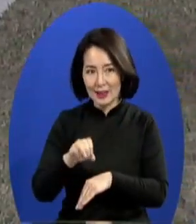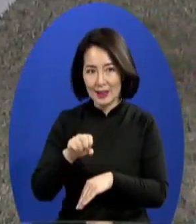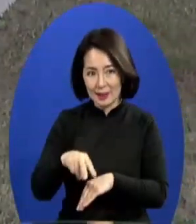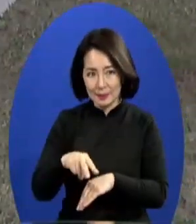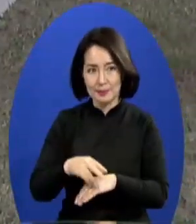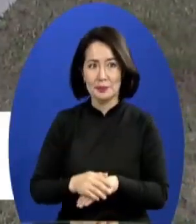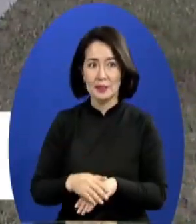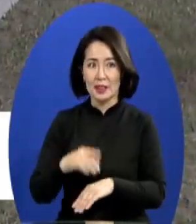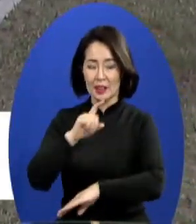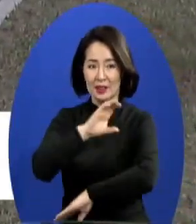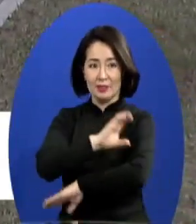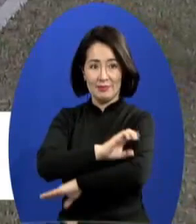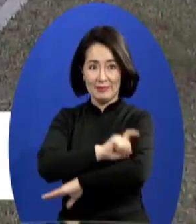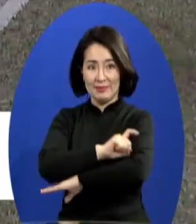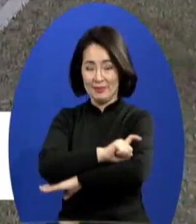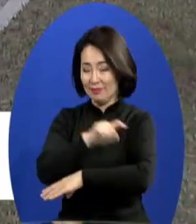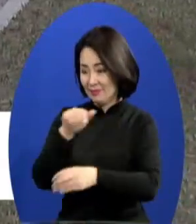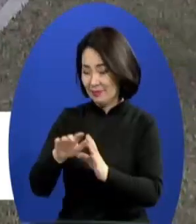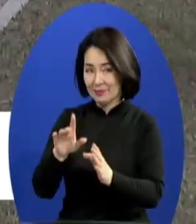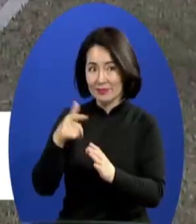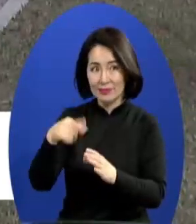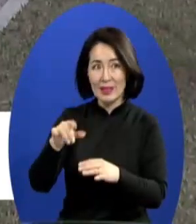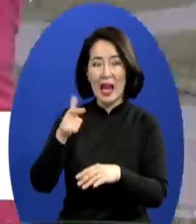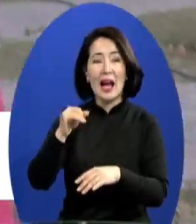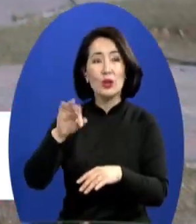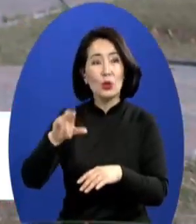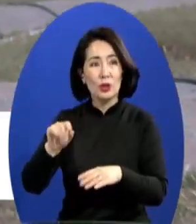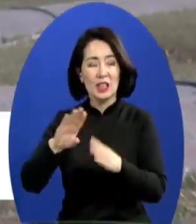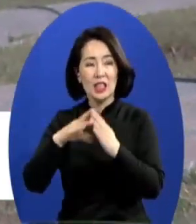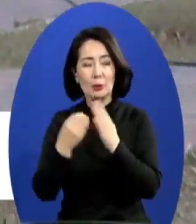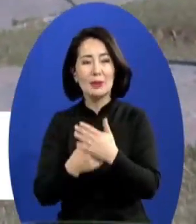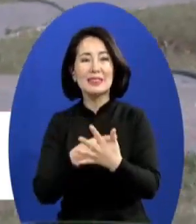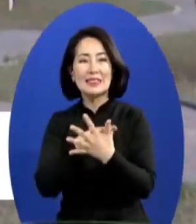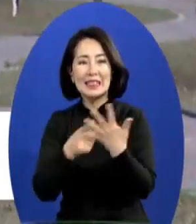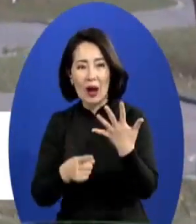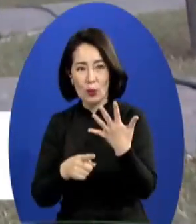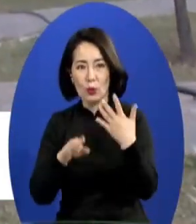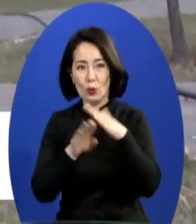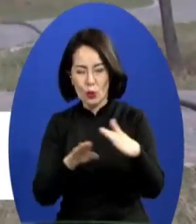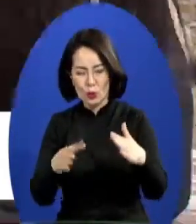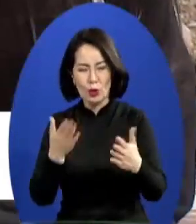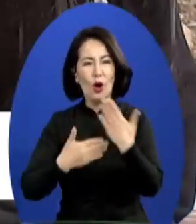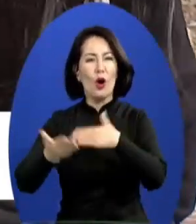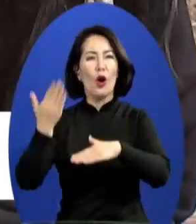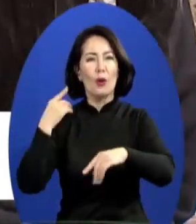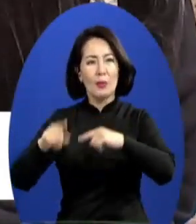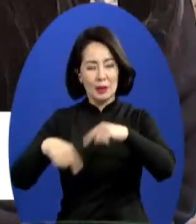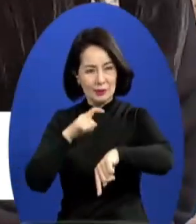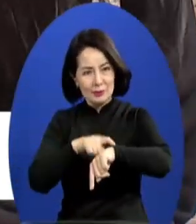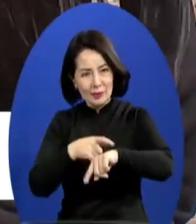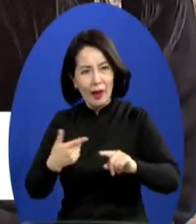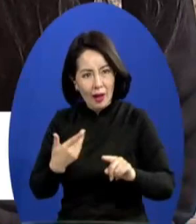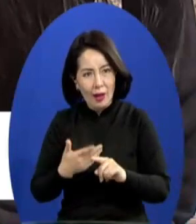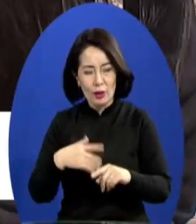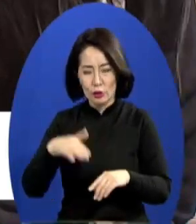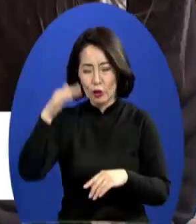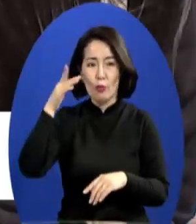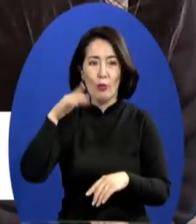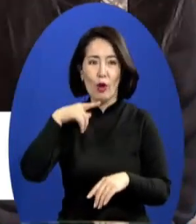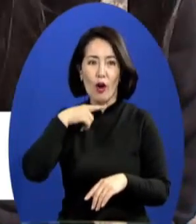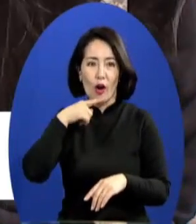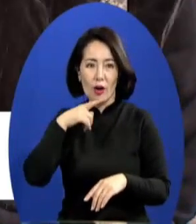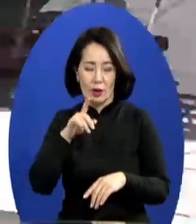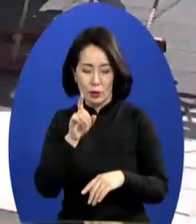Хичээл сургууль орохгүй байгаа энэ үед ганц хулгын гэр бүл 5 хүүхэдтэй өмнөхөөсөө илүү цаг зарцуулдаг болжээ. Том охин сувдан гэхэд дүү нартаагаа